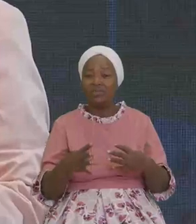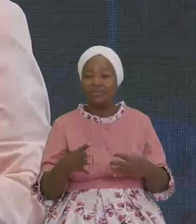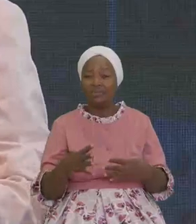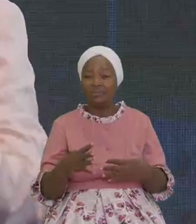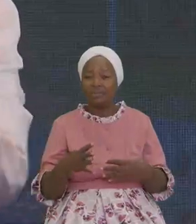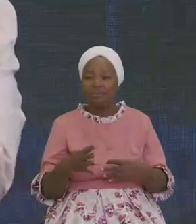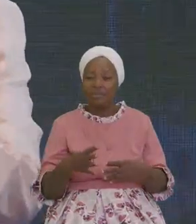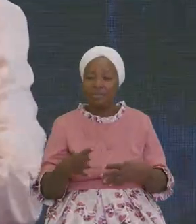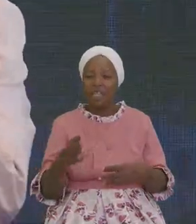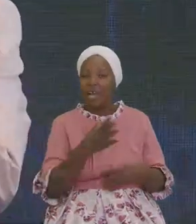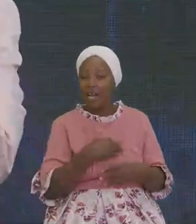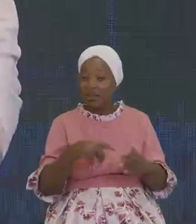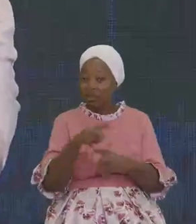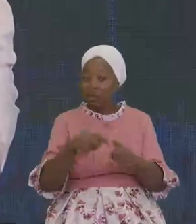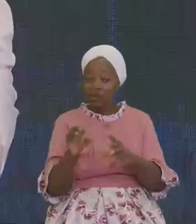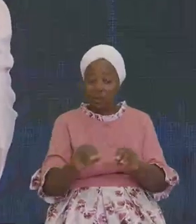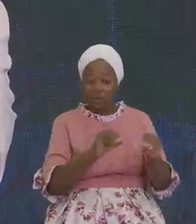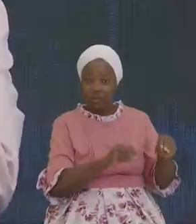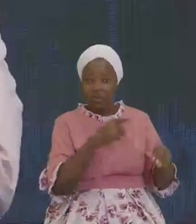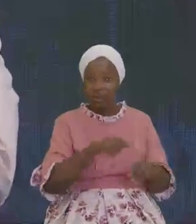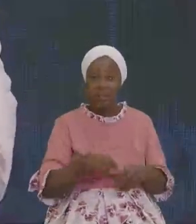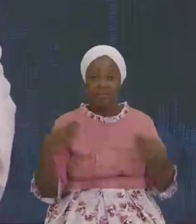Et il a mis tout le monde dans une cage.